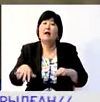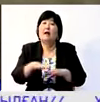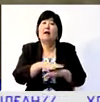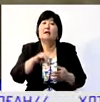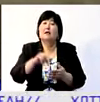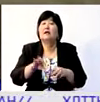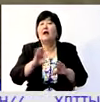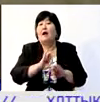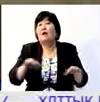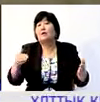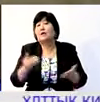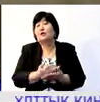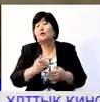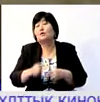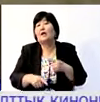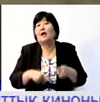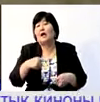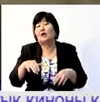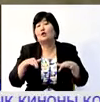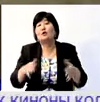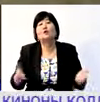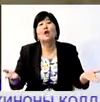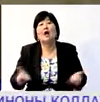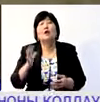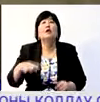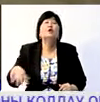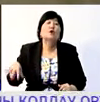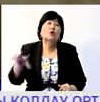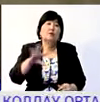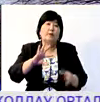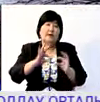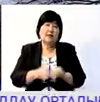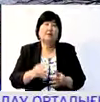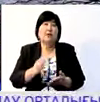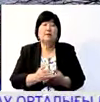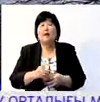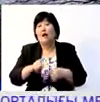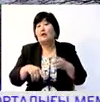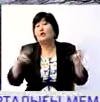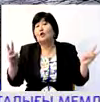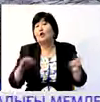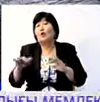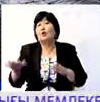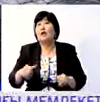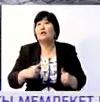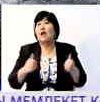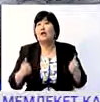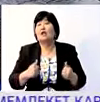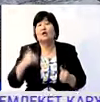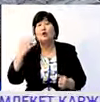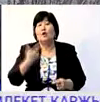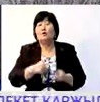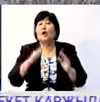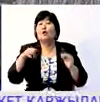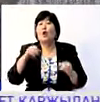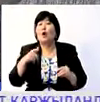сол ақпараттандыру жұмыстарын ары қарай жүргізу қалай болады, соның барлығын сараптама жасаймыз. Кезекті өрт тактикалық жаттығудың негізгі мақсаты тоғай